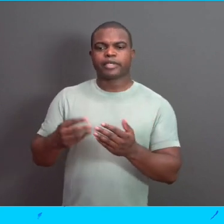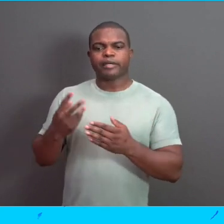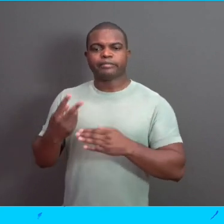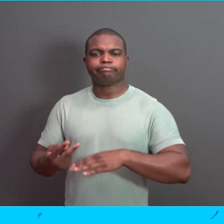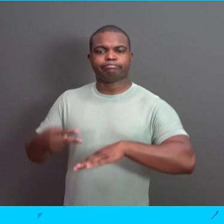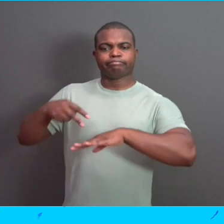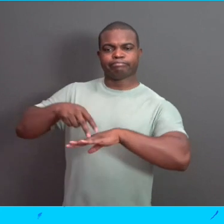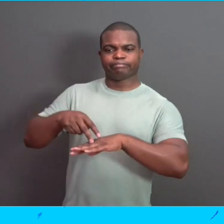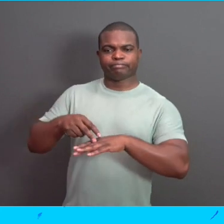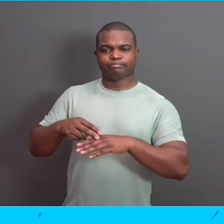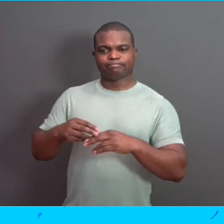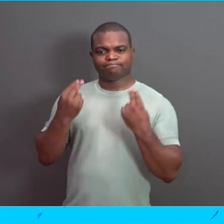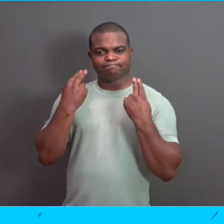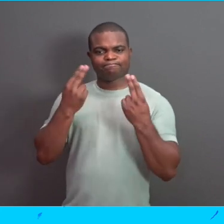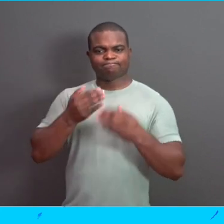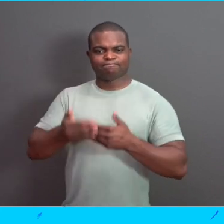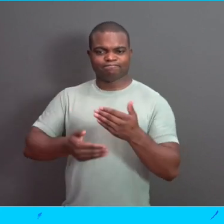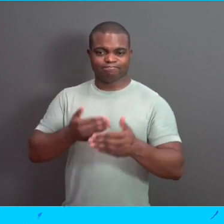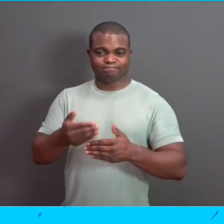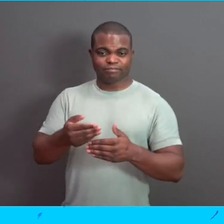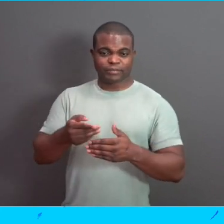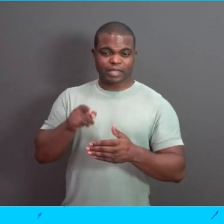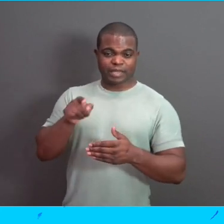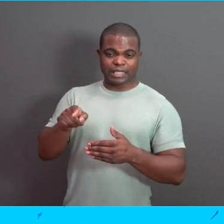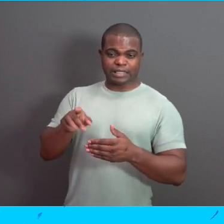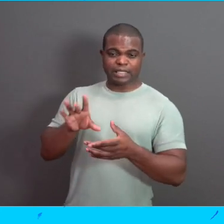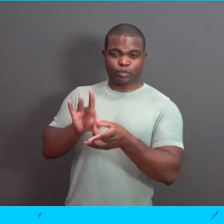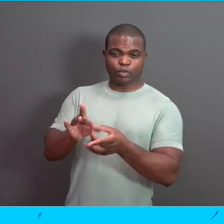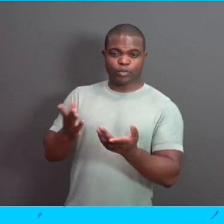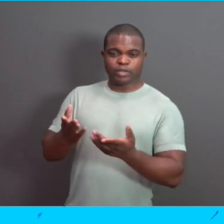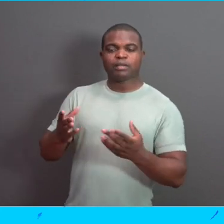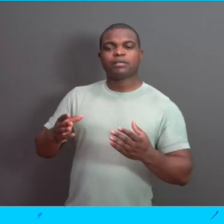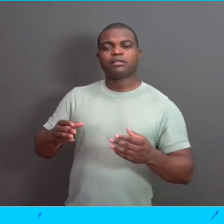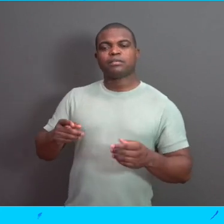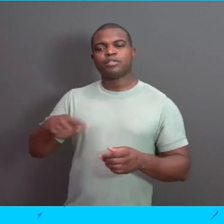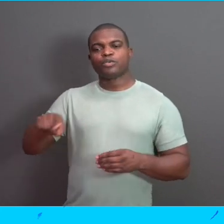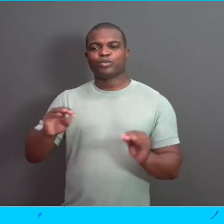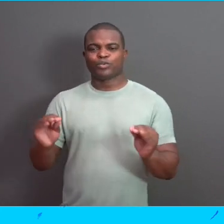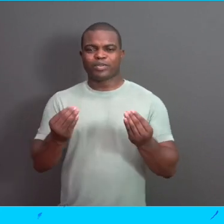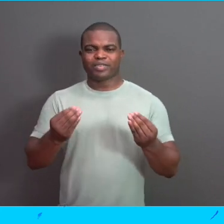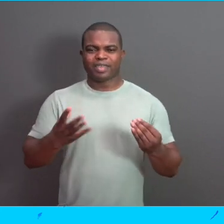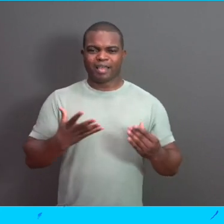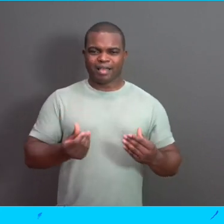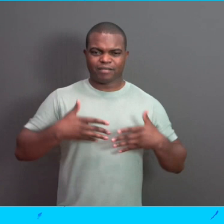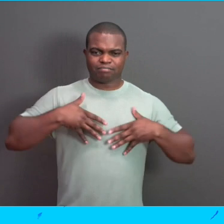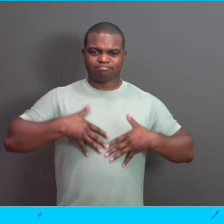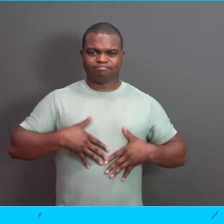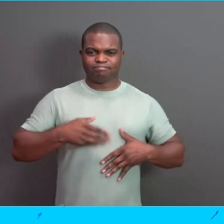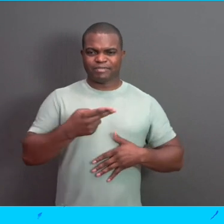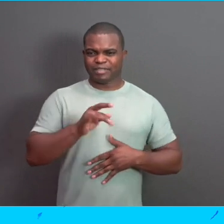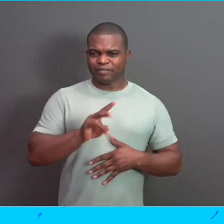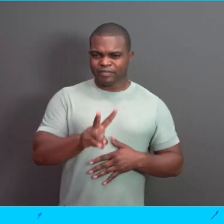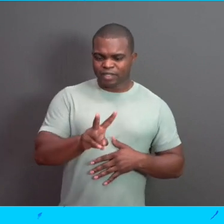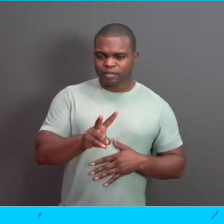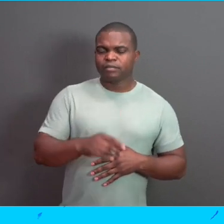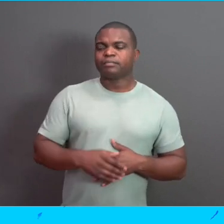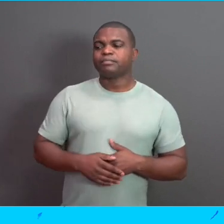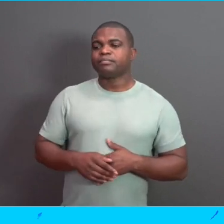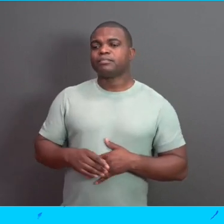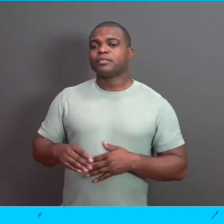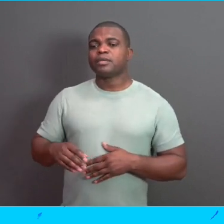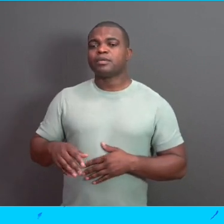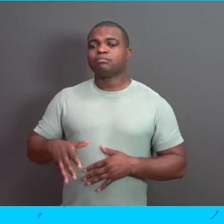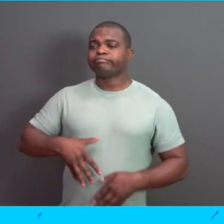les mères adolescentes et aussi les personnes qui vivent dans une région de conflit